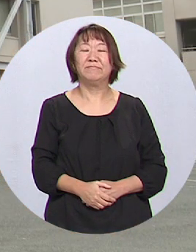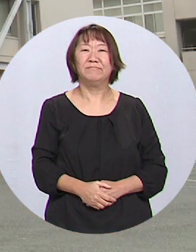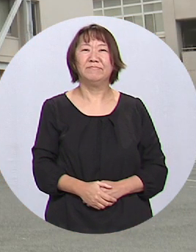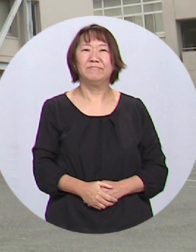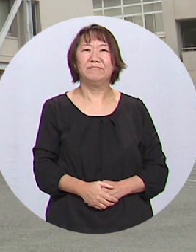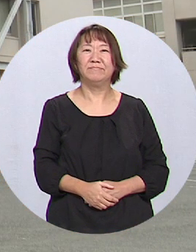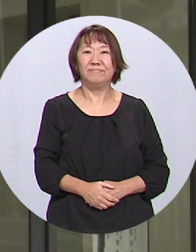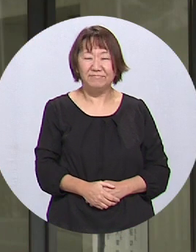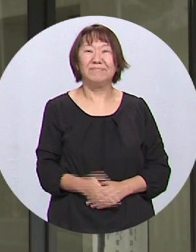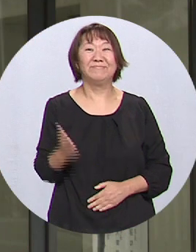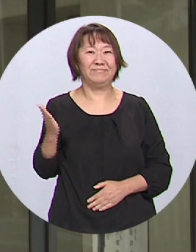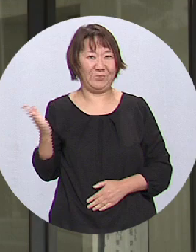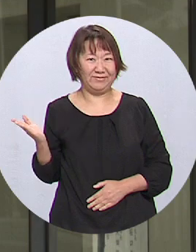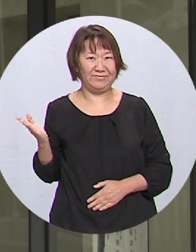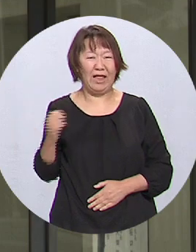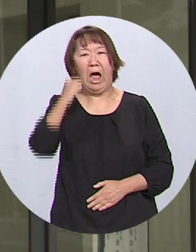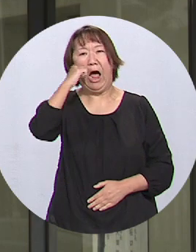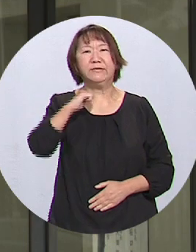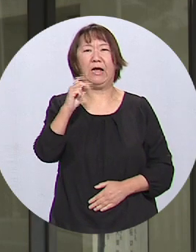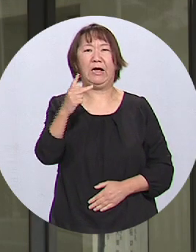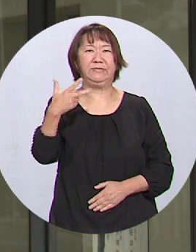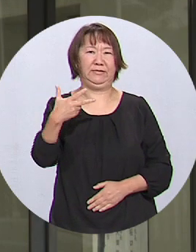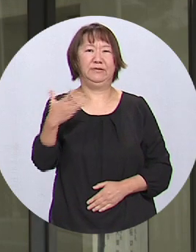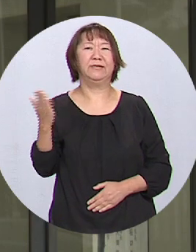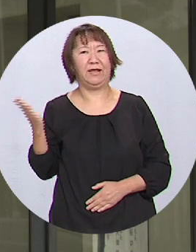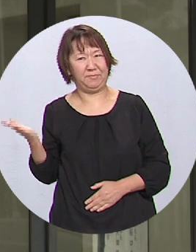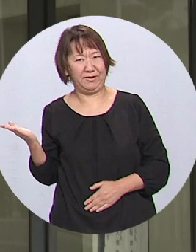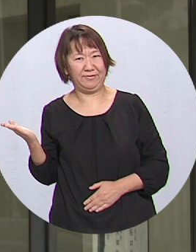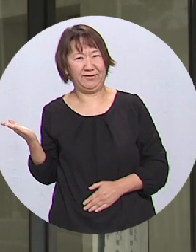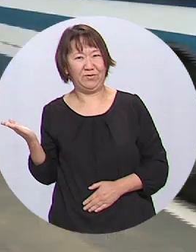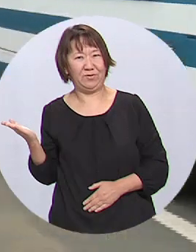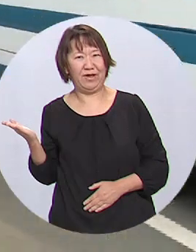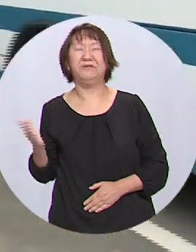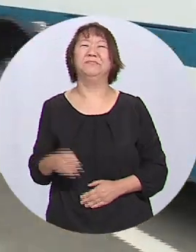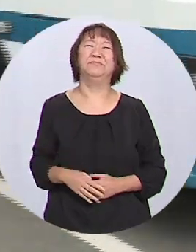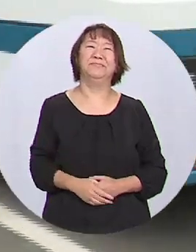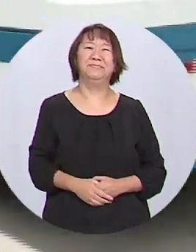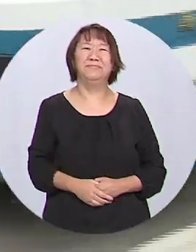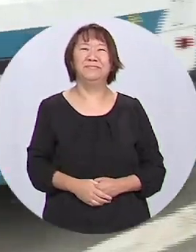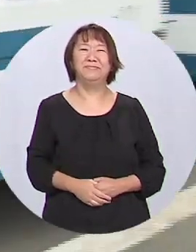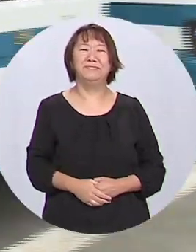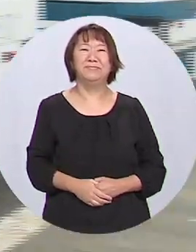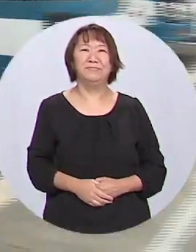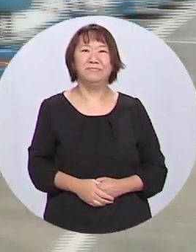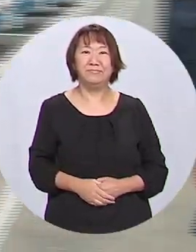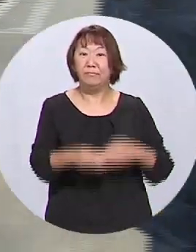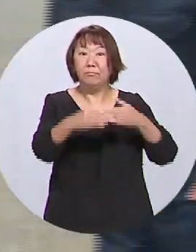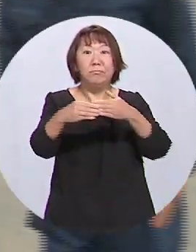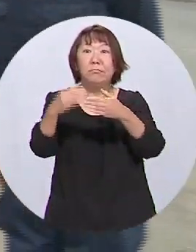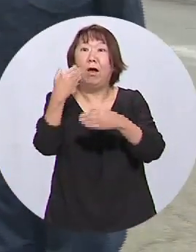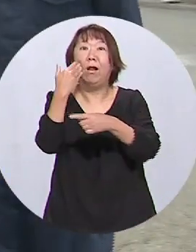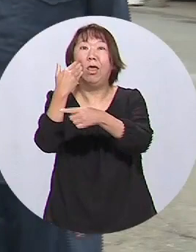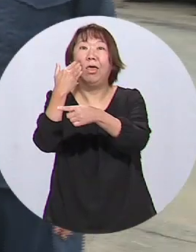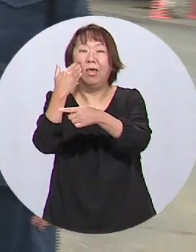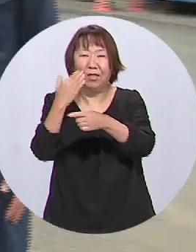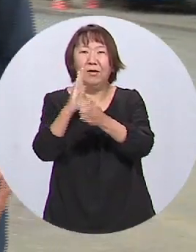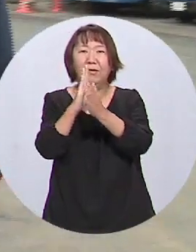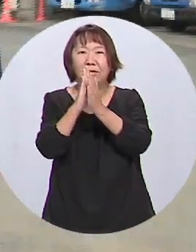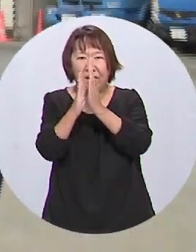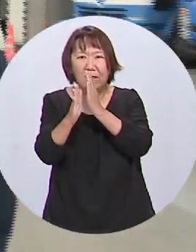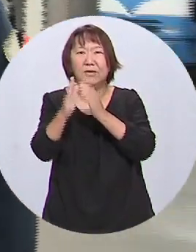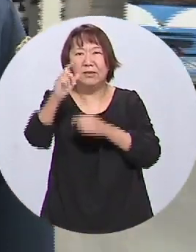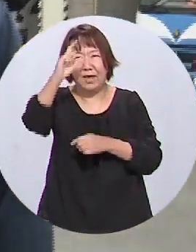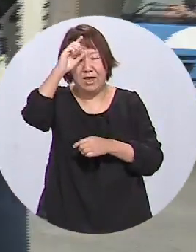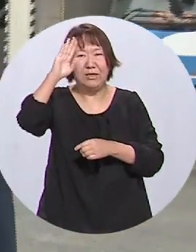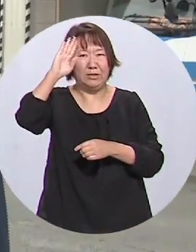今回お邪魔したのは朝霞市にある埼玉県警機動隊。ご案内いただくのは県警機動隊隊